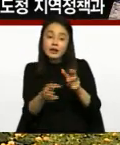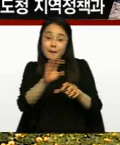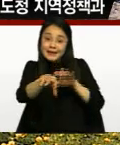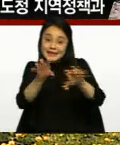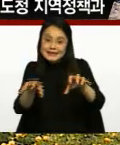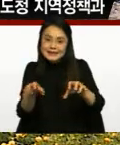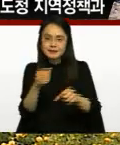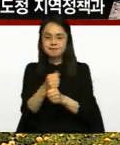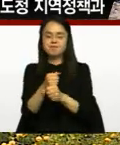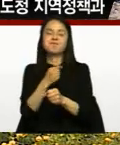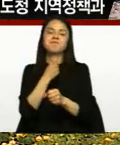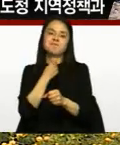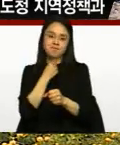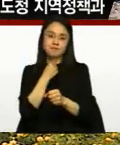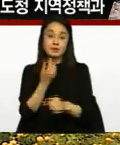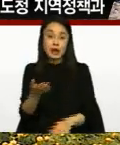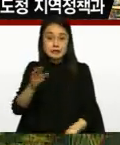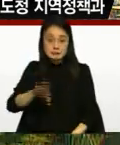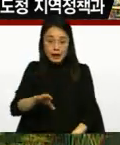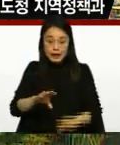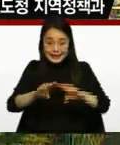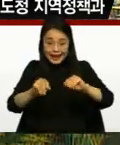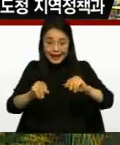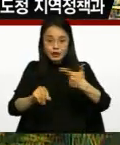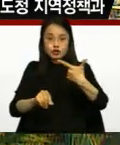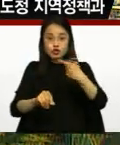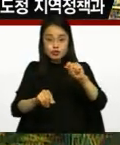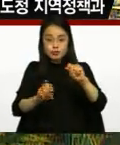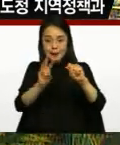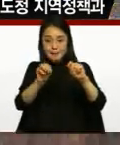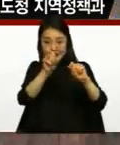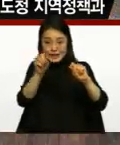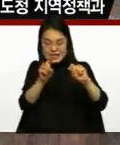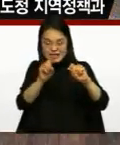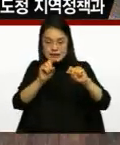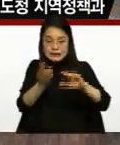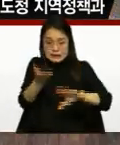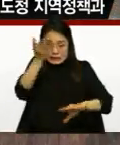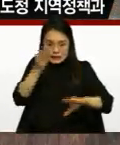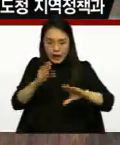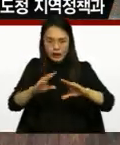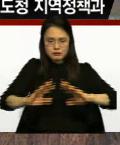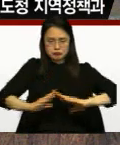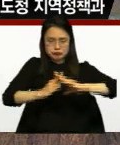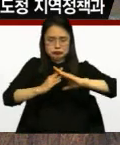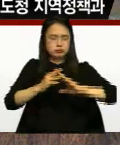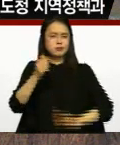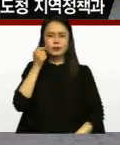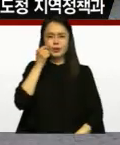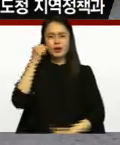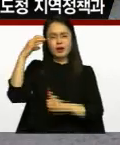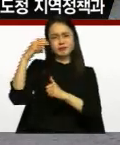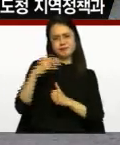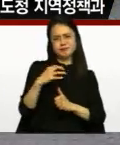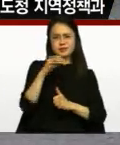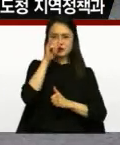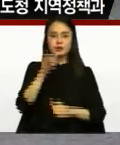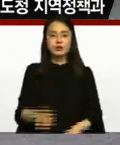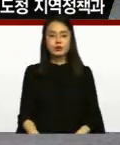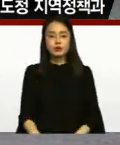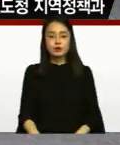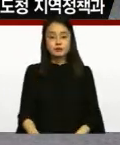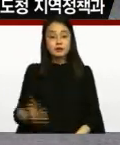만들려고 해도 네. 6만 제곱미터 이상을 만들 수가 없습니다. 이렇기 때문에 여주시 강천면